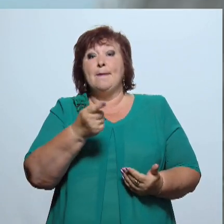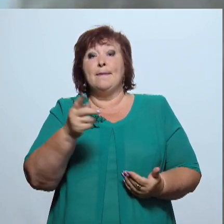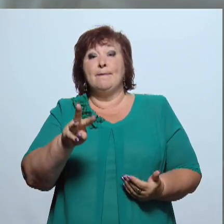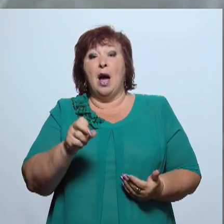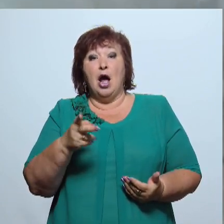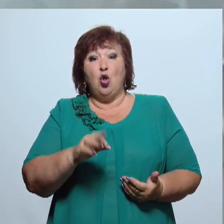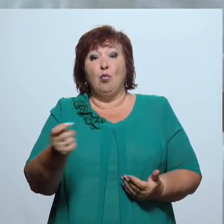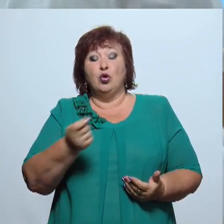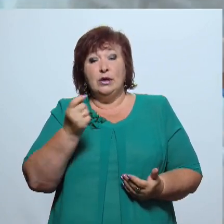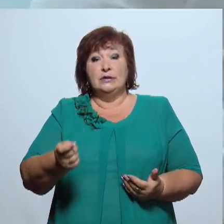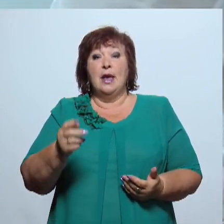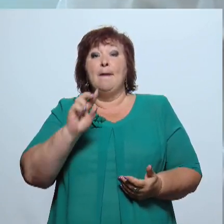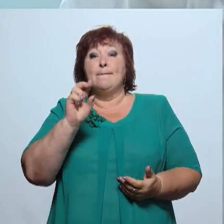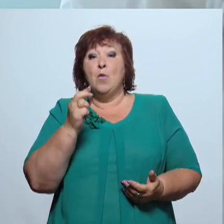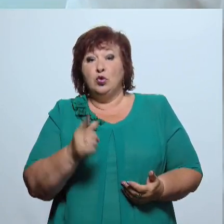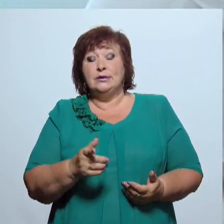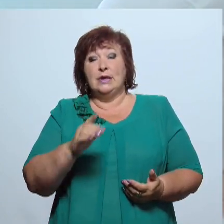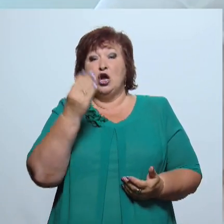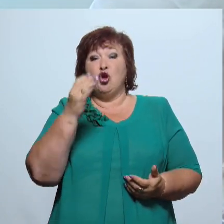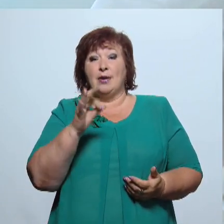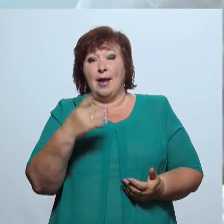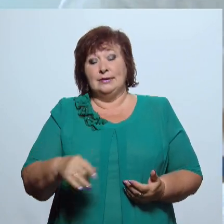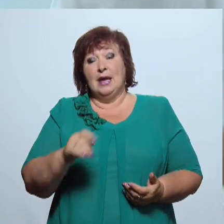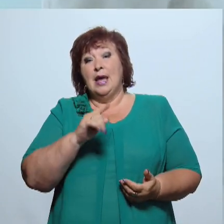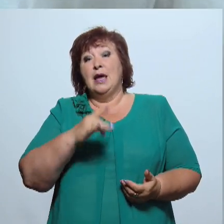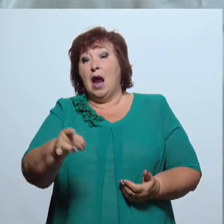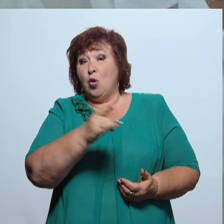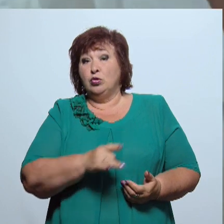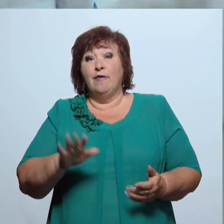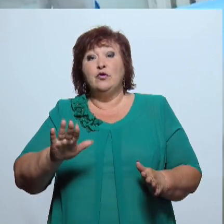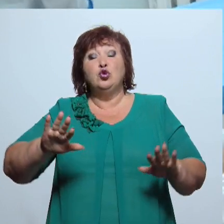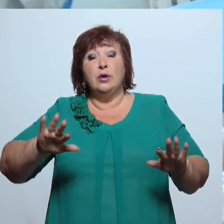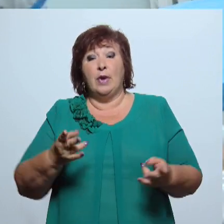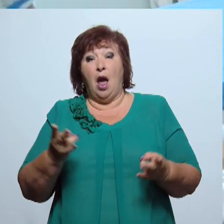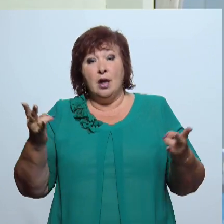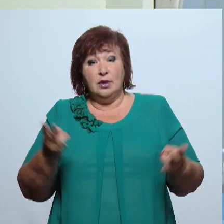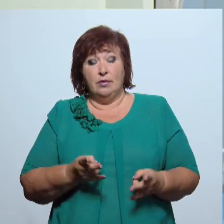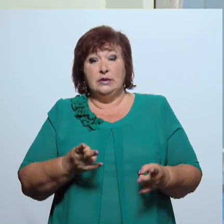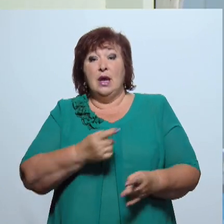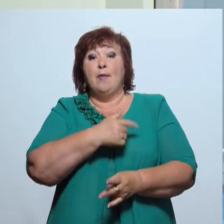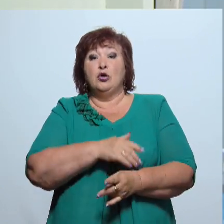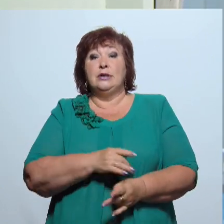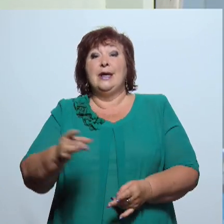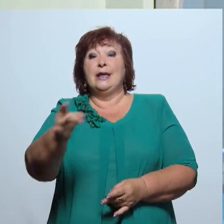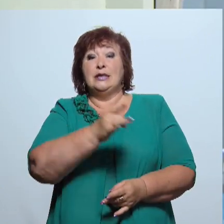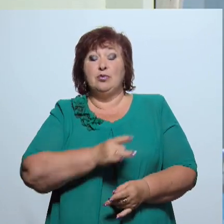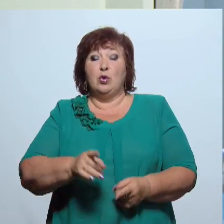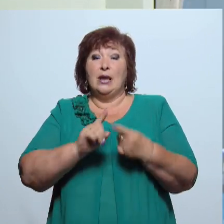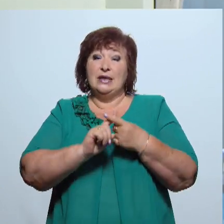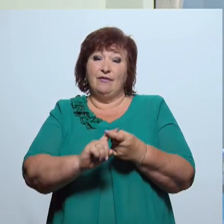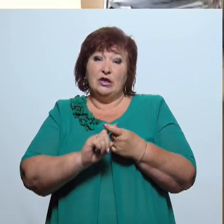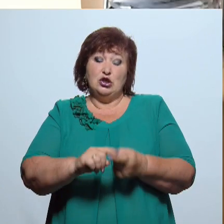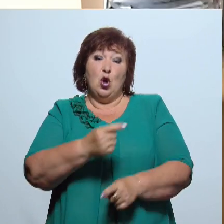Малопургинского, Бодинского, Шарканского и Завьяловского районов. В случае необходимости сюда же будут доставлять пациентов Республиканской инфекционной